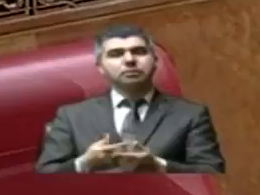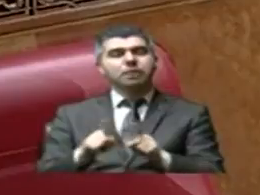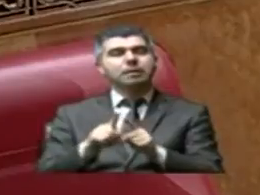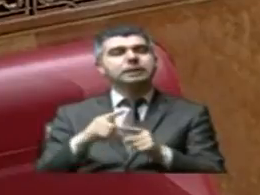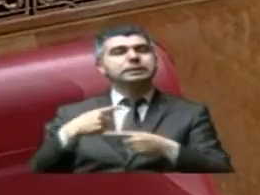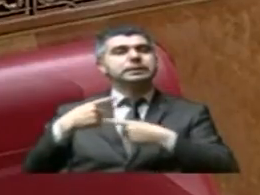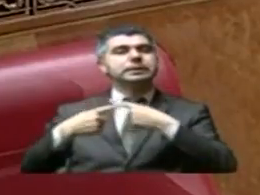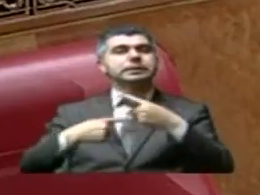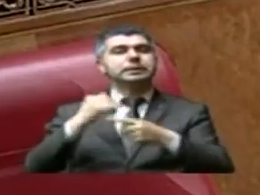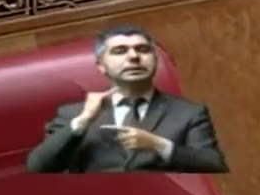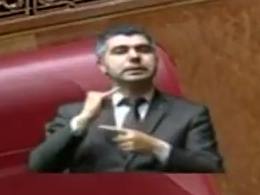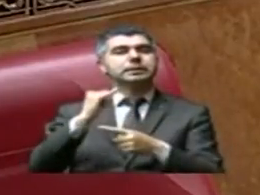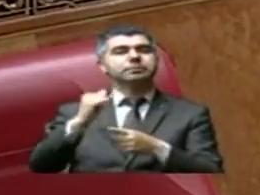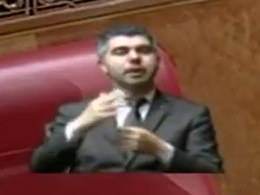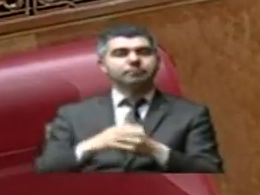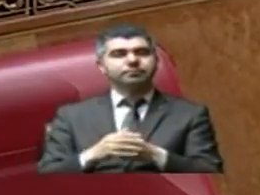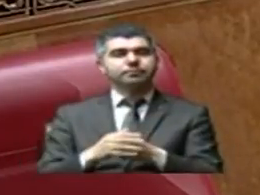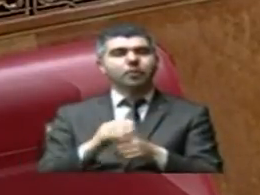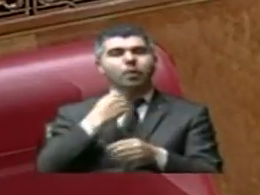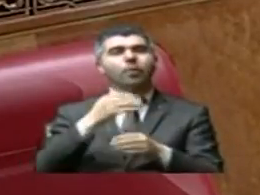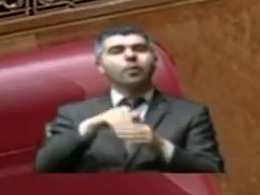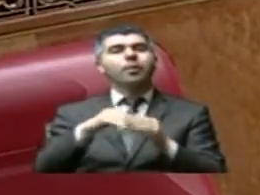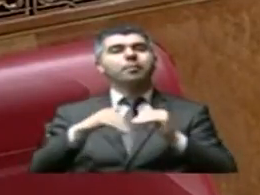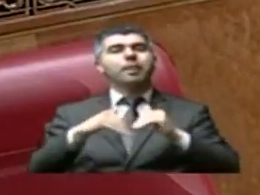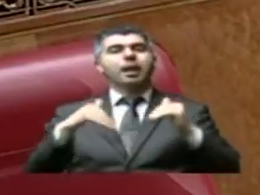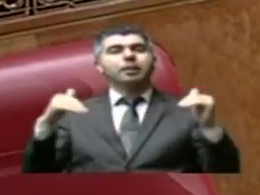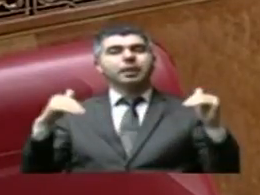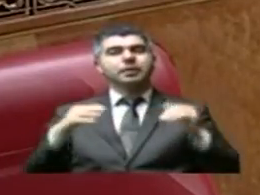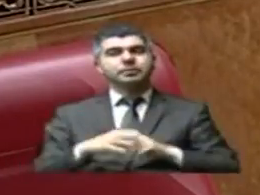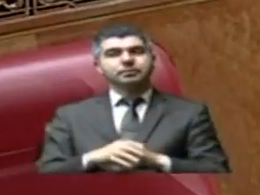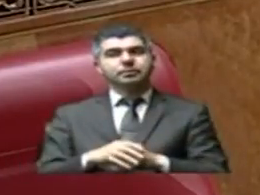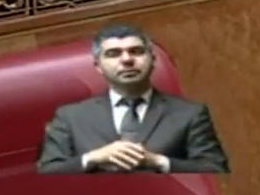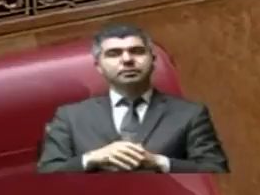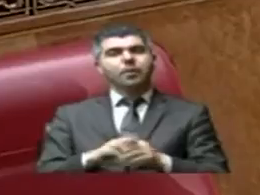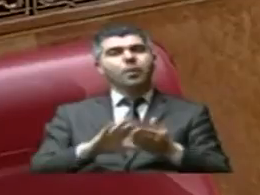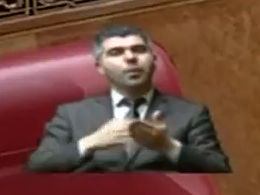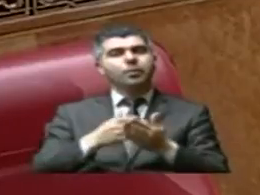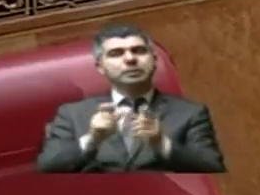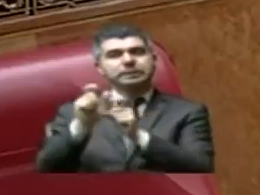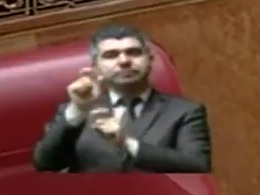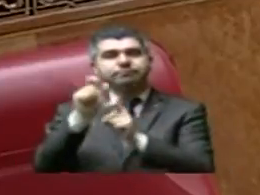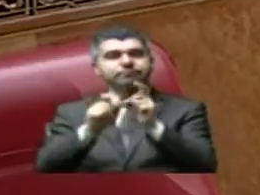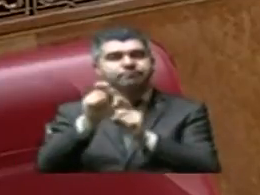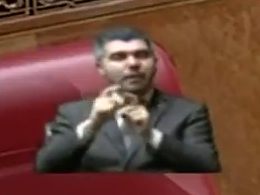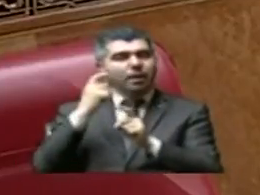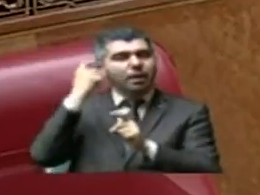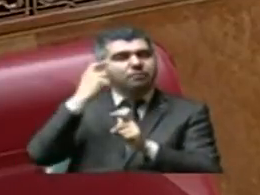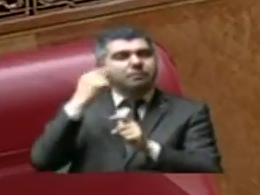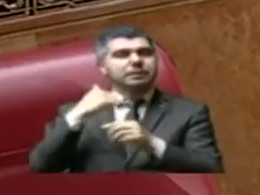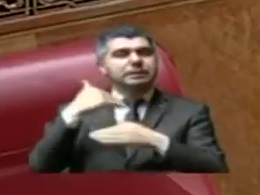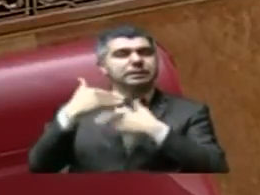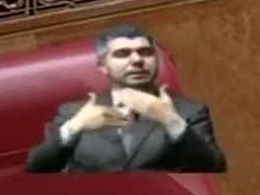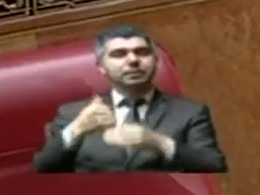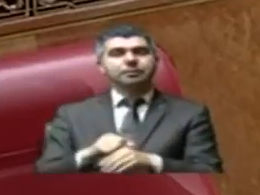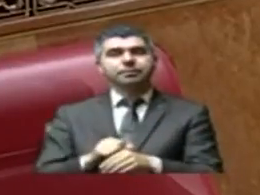دائما داخل البرلمان باعتبار أنه من الأمور التي تشغل السادة المنتخبين، وكذلك